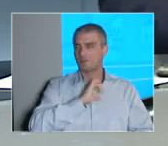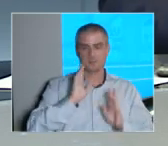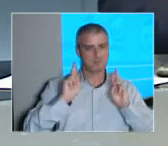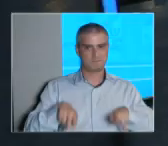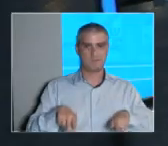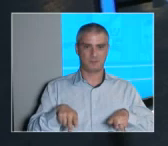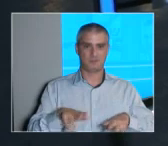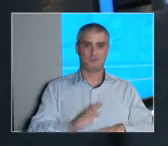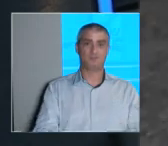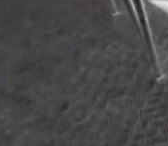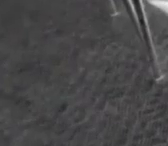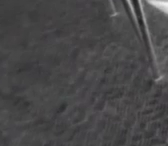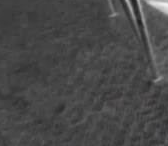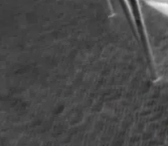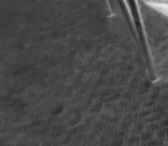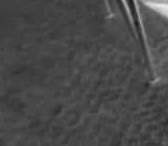בפני עצמו.